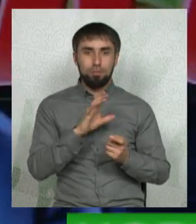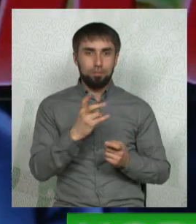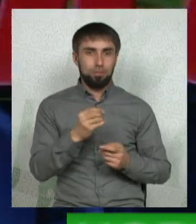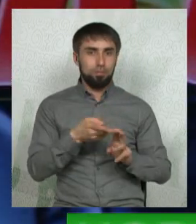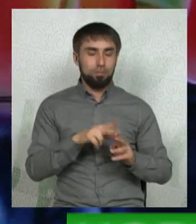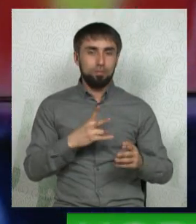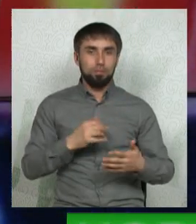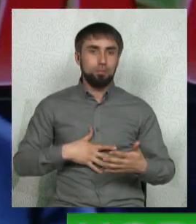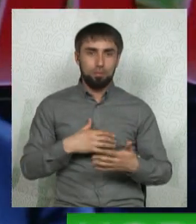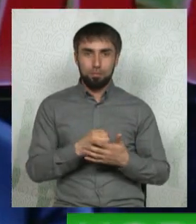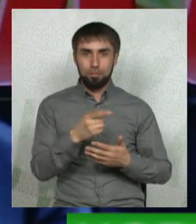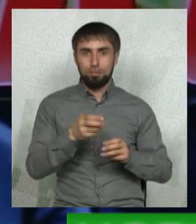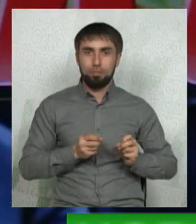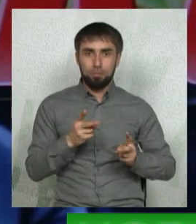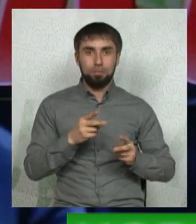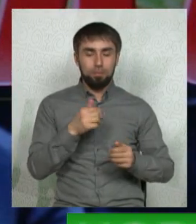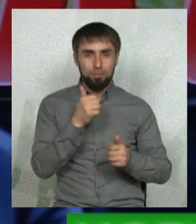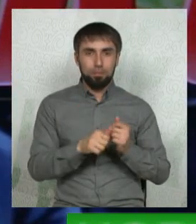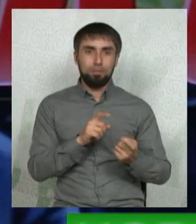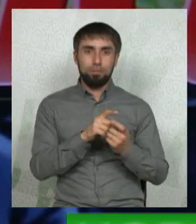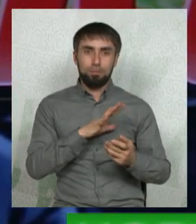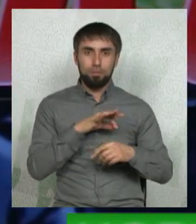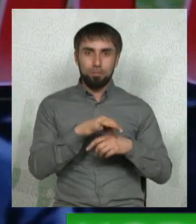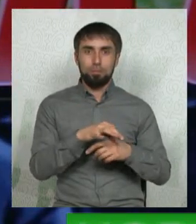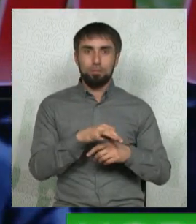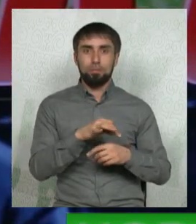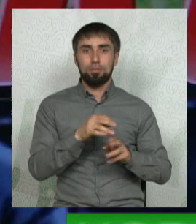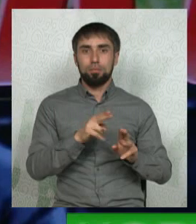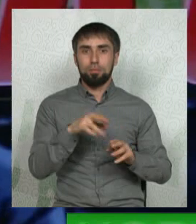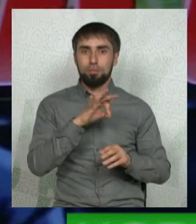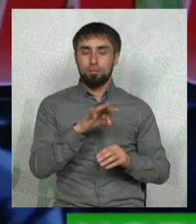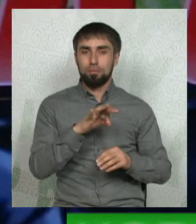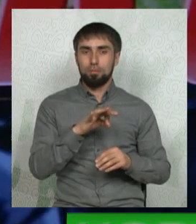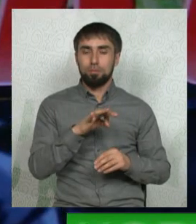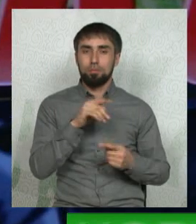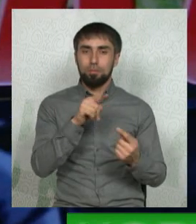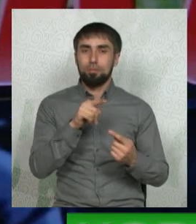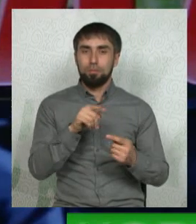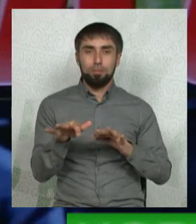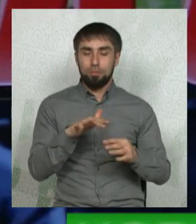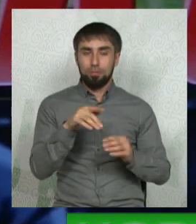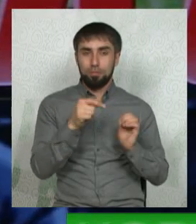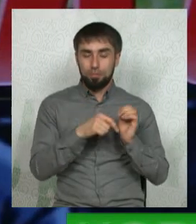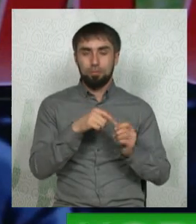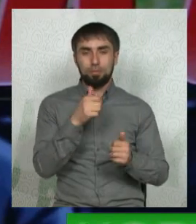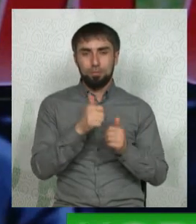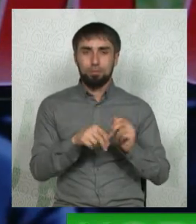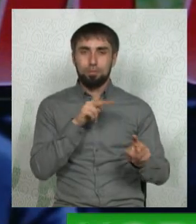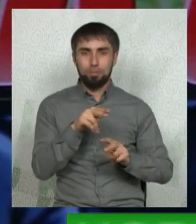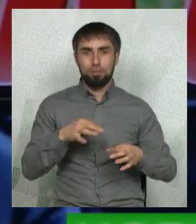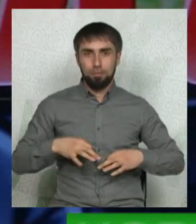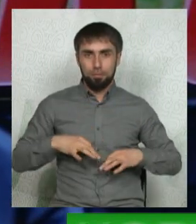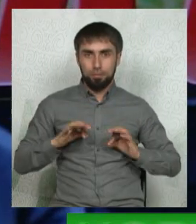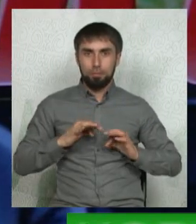ненасытными преступниками в стране ведется непрерывно. Исполнение законодательства о противодействии коррупции на постоянном контроле и в прокуратуре